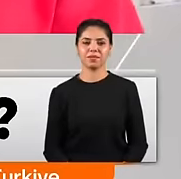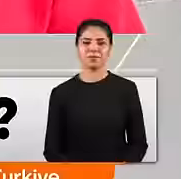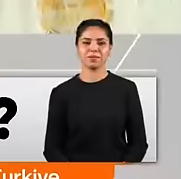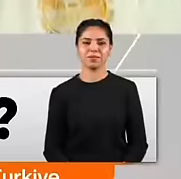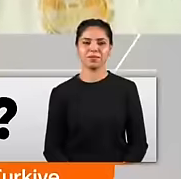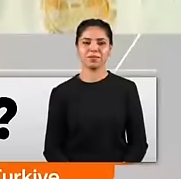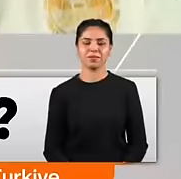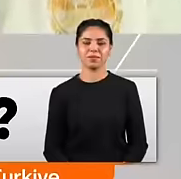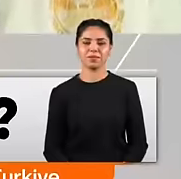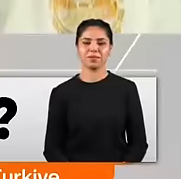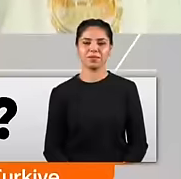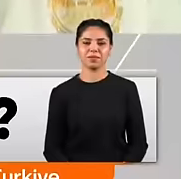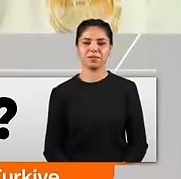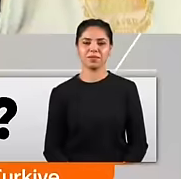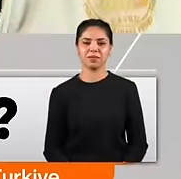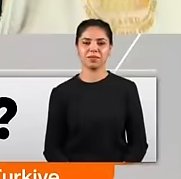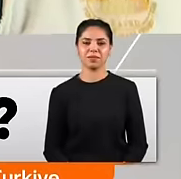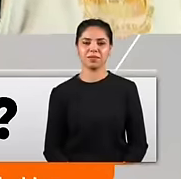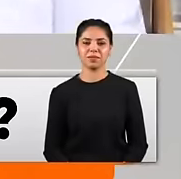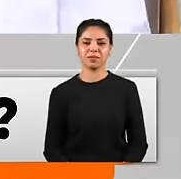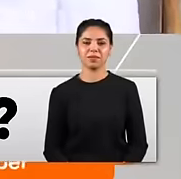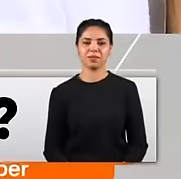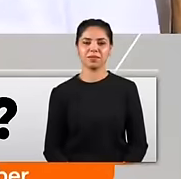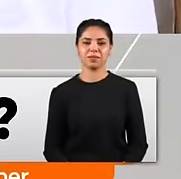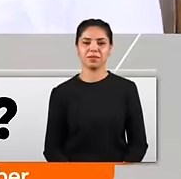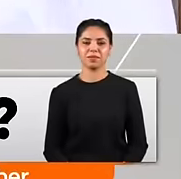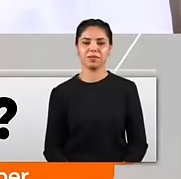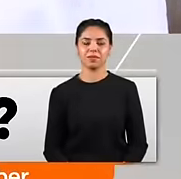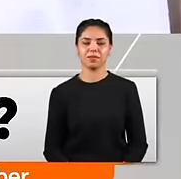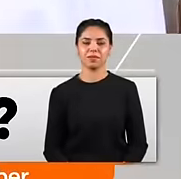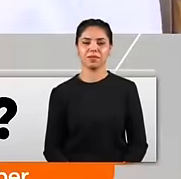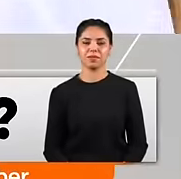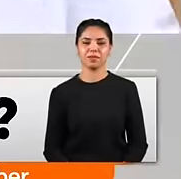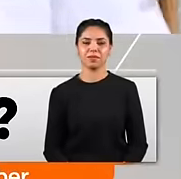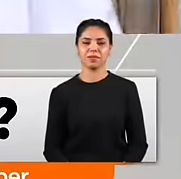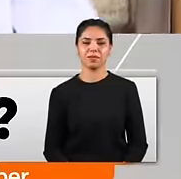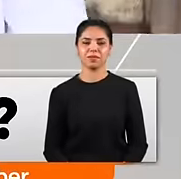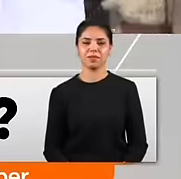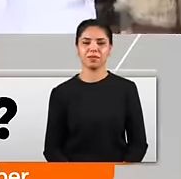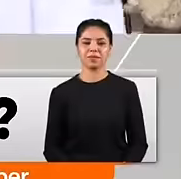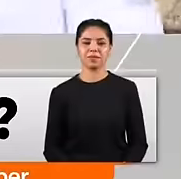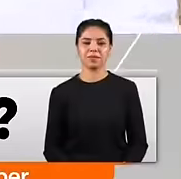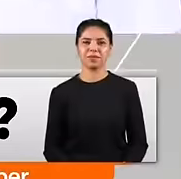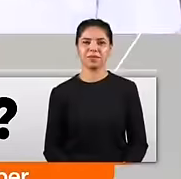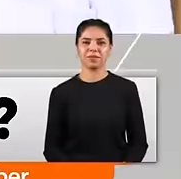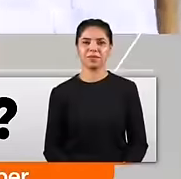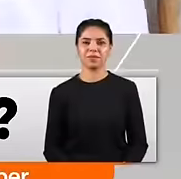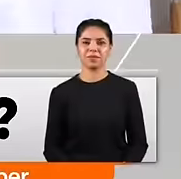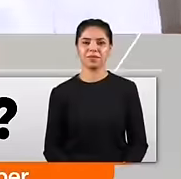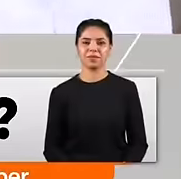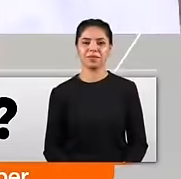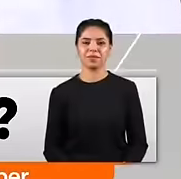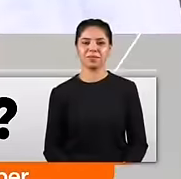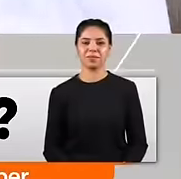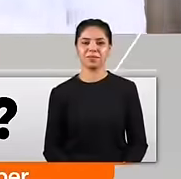Yok, öyle bir şey yok. Dünyada bilinen adı kokoreçsi, Yunan yemeği. Hep onlar mı alacak? Azıcık da biz alalım yani. Ama tam almış gibi değiliz de şimdi. Biz daha mı